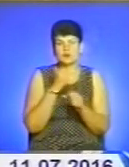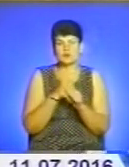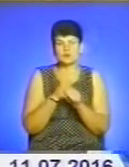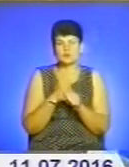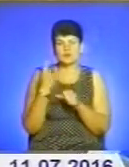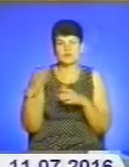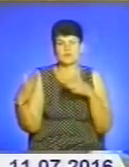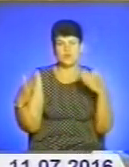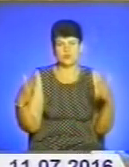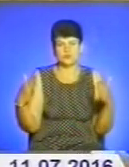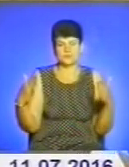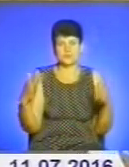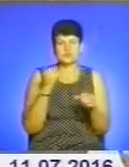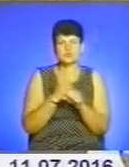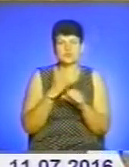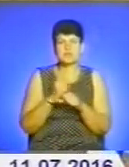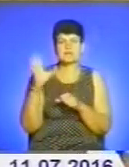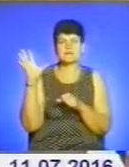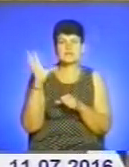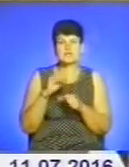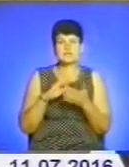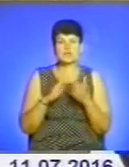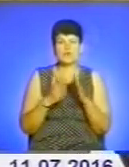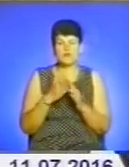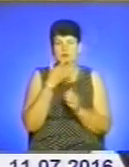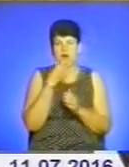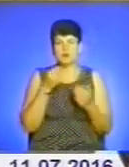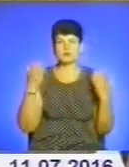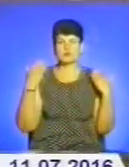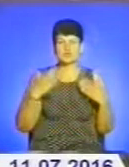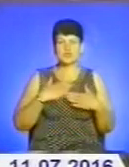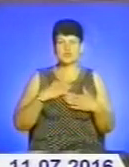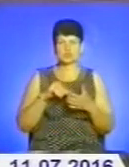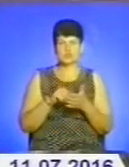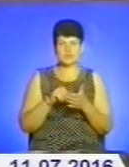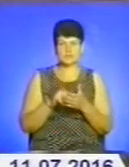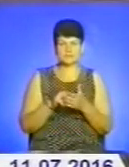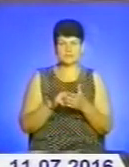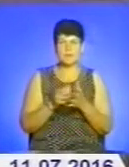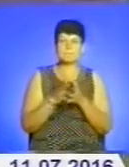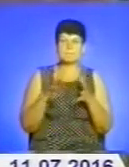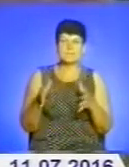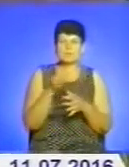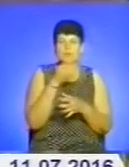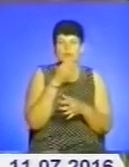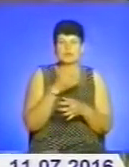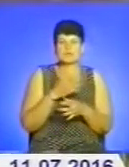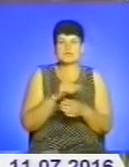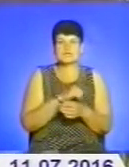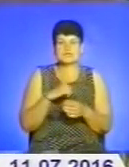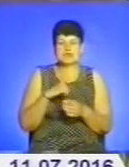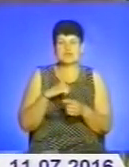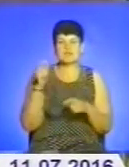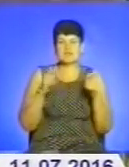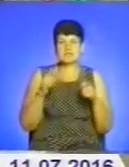від одної. Тобто зробили всі умови для гарного відпочинку для наших учасників. Переважно всім дуже подобається як сам фестиваль, так і місто